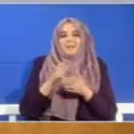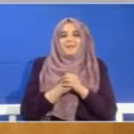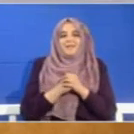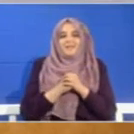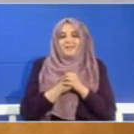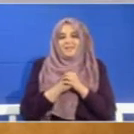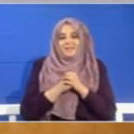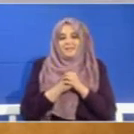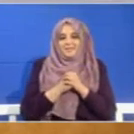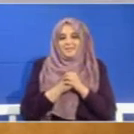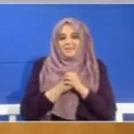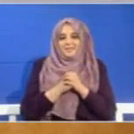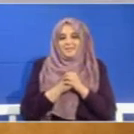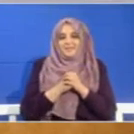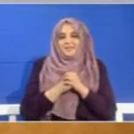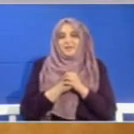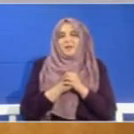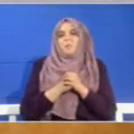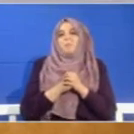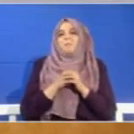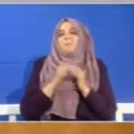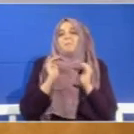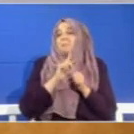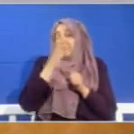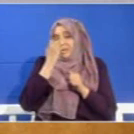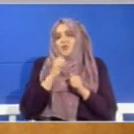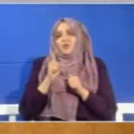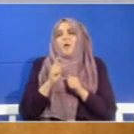بها التنكت فقط وليس يعني الجديه.